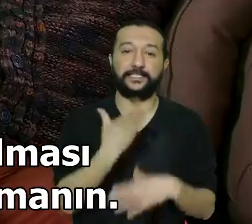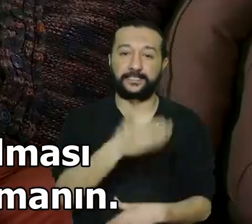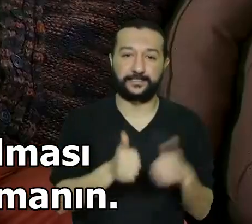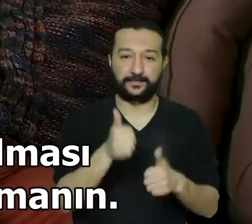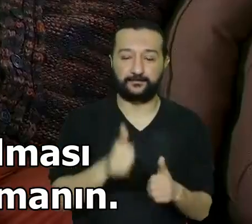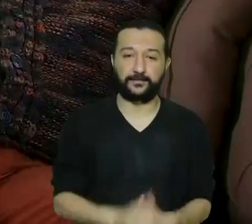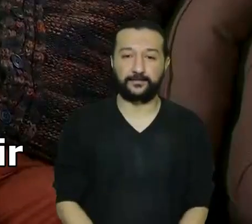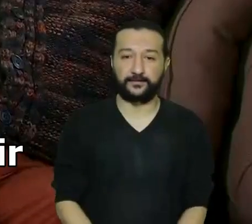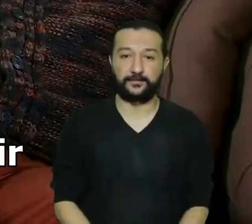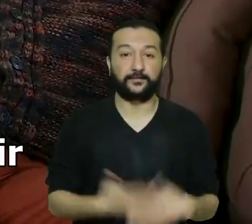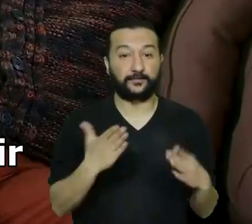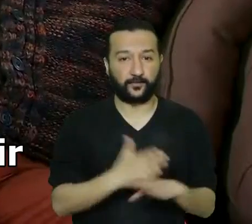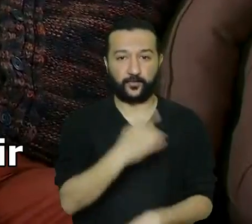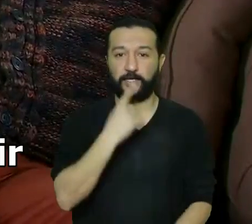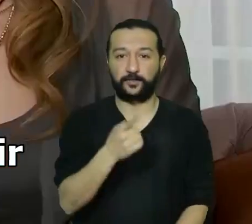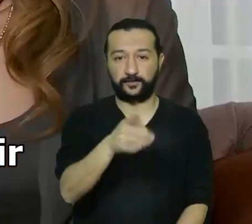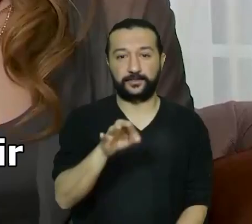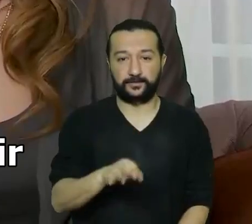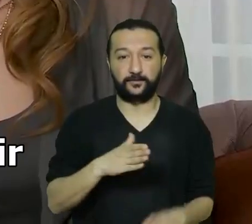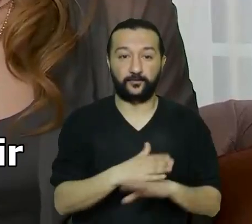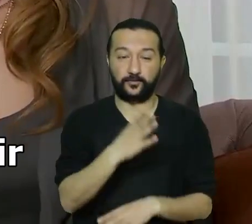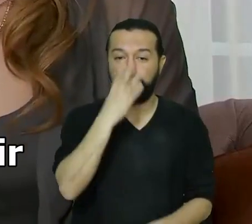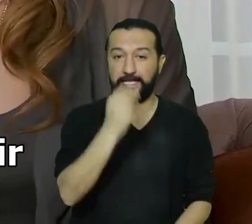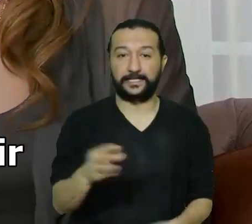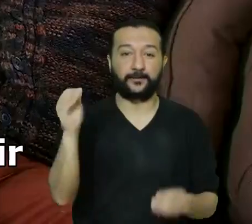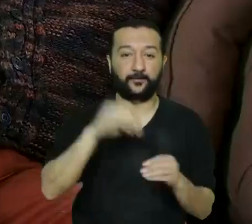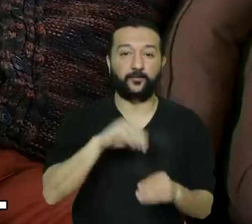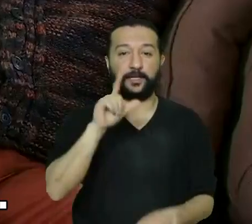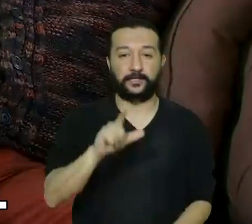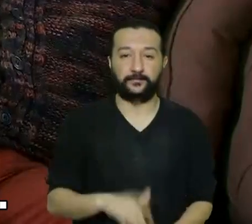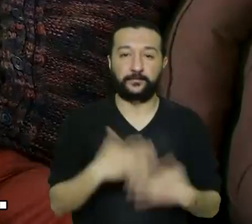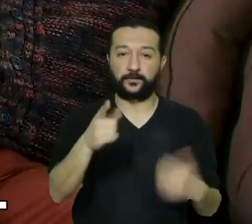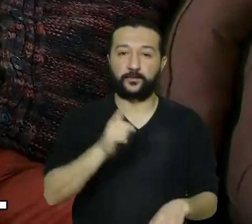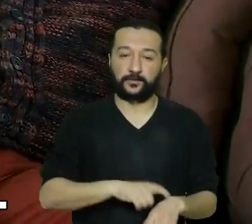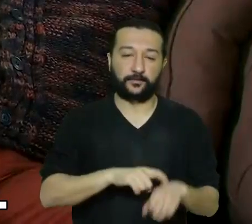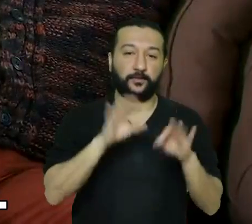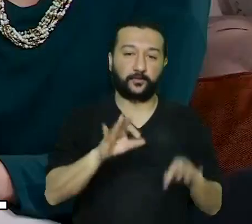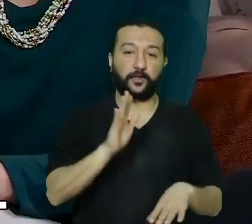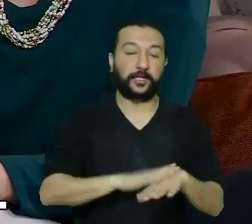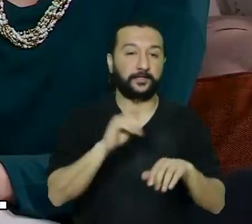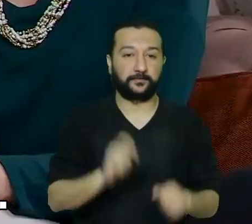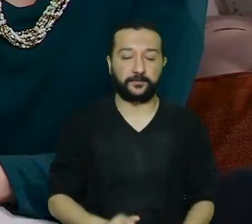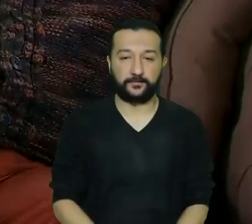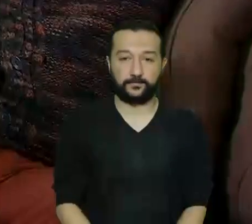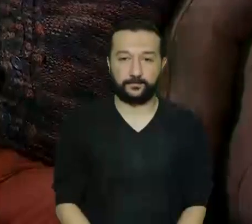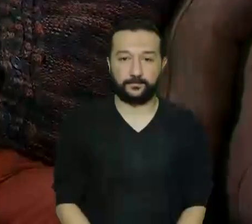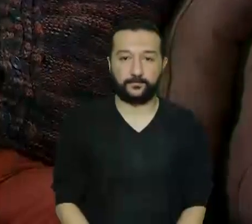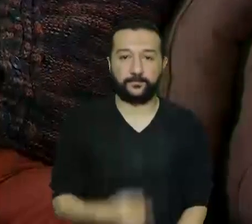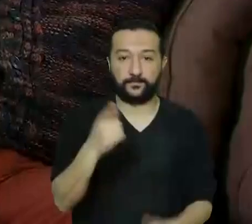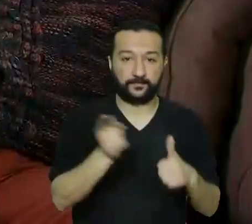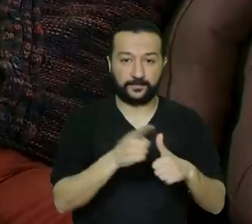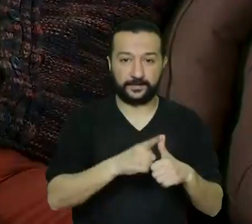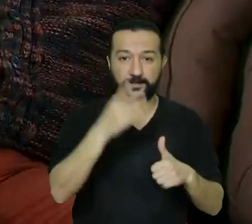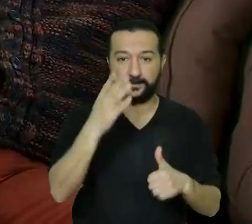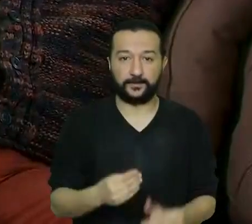yarışmanın. Doğru değil uşak şimdi bir ödül koymak lazım. O zaman şöyle yaparız.